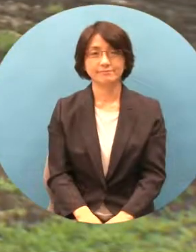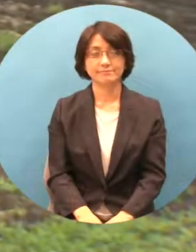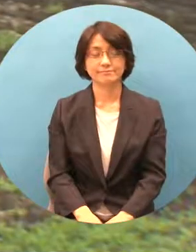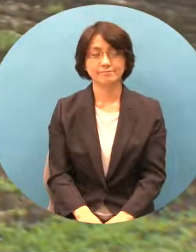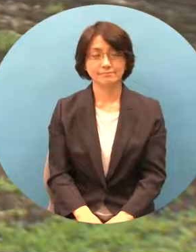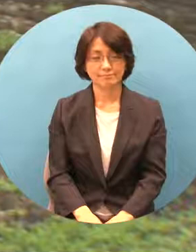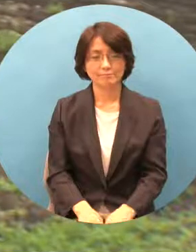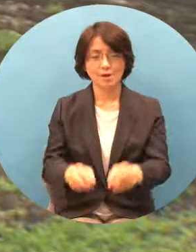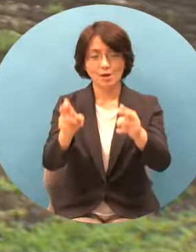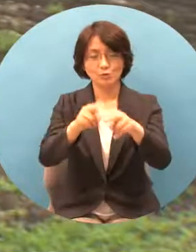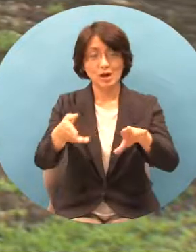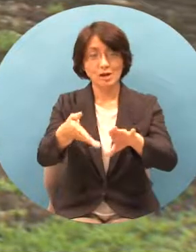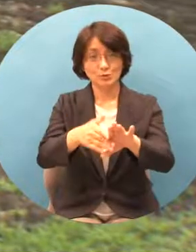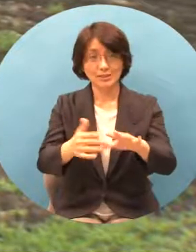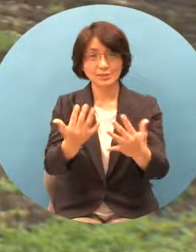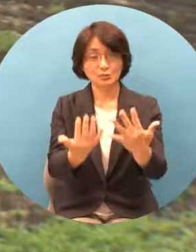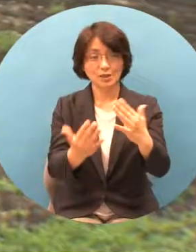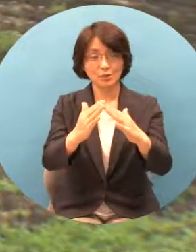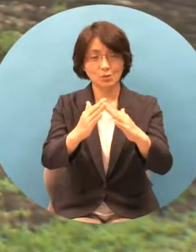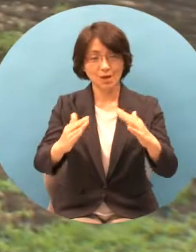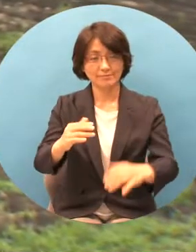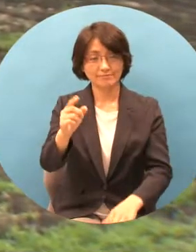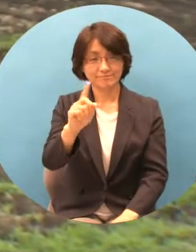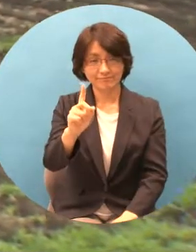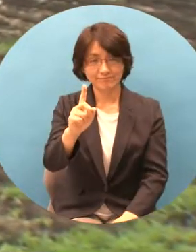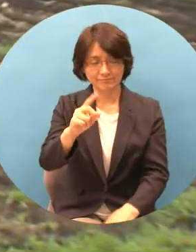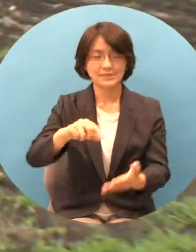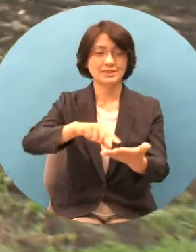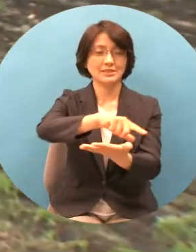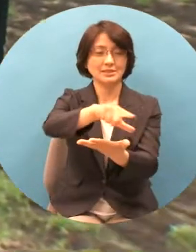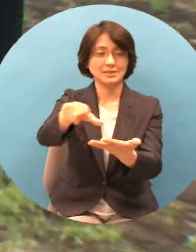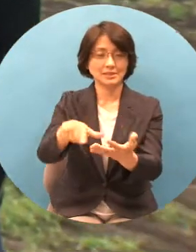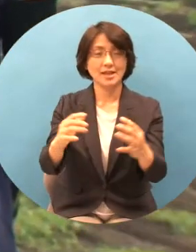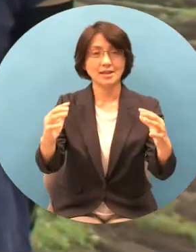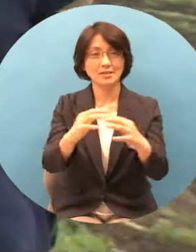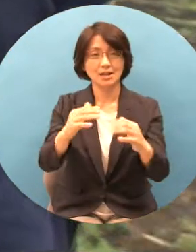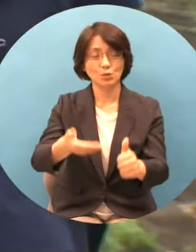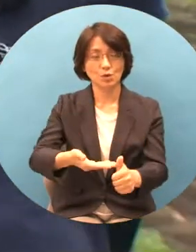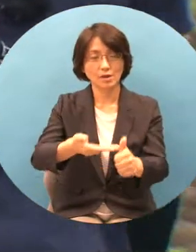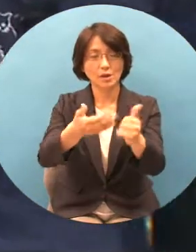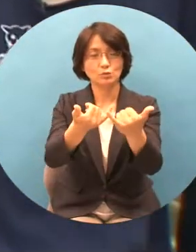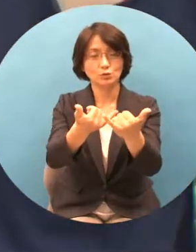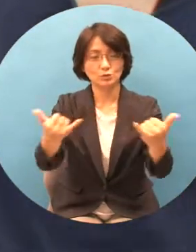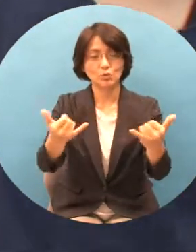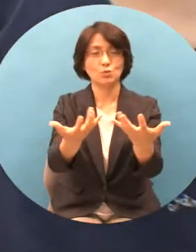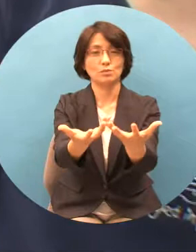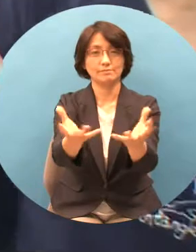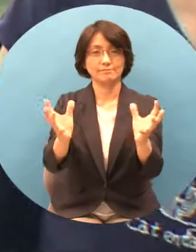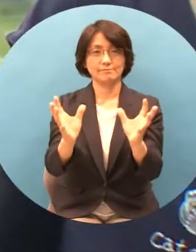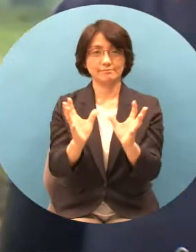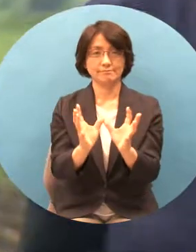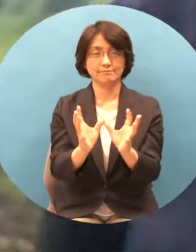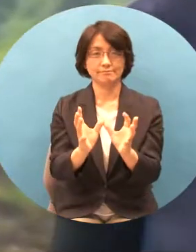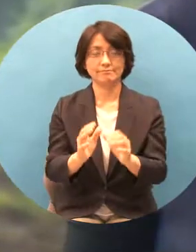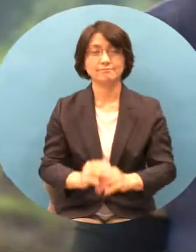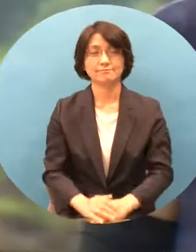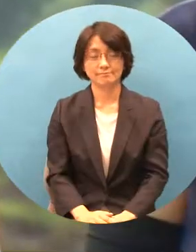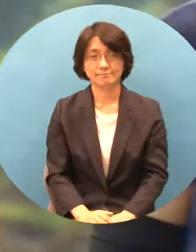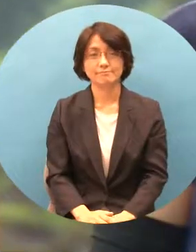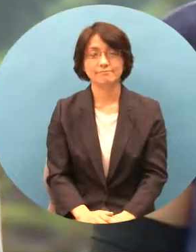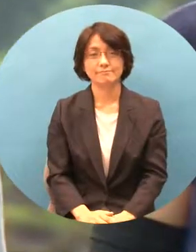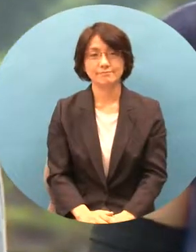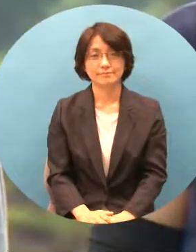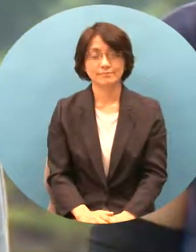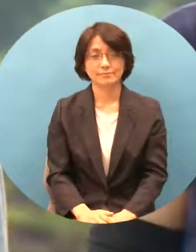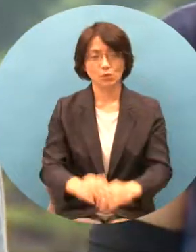倉渕草の会は倉渕 の野菜の生産者が集まってできている団体なんですけども